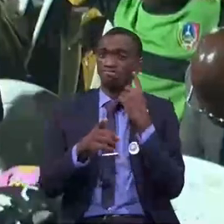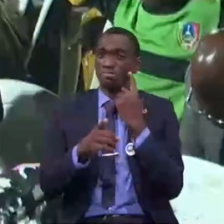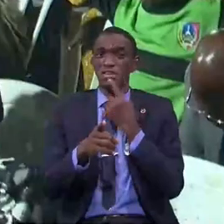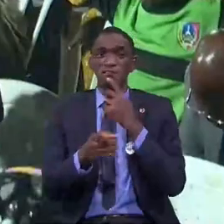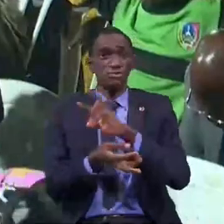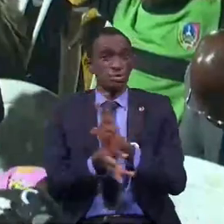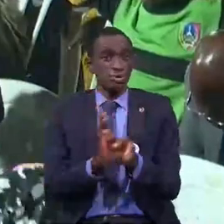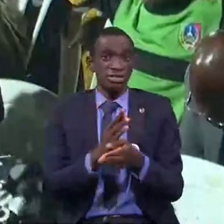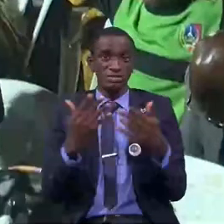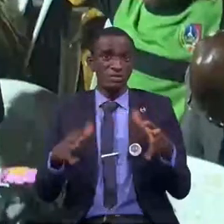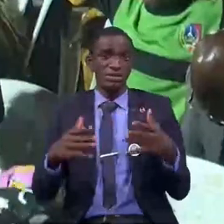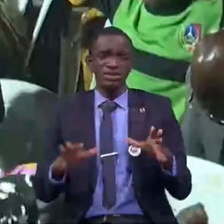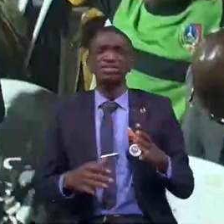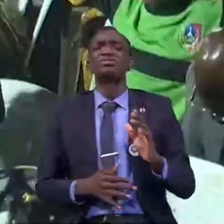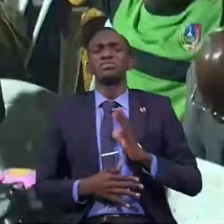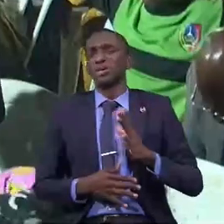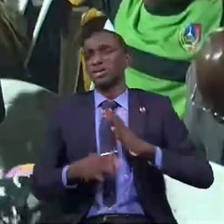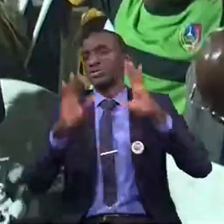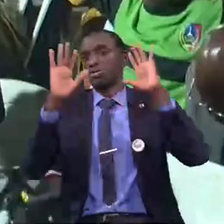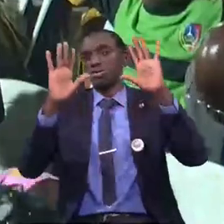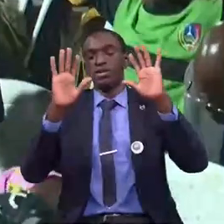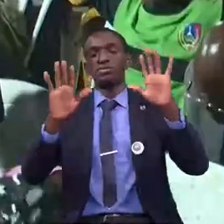Donnez donc l'adresse correcte.